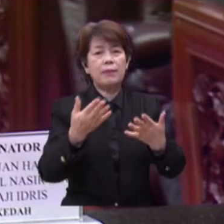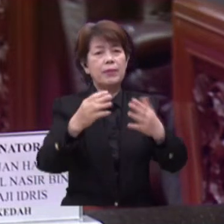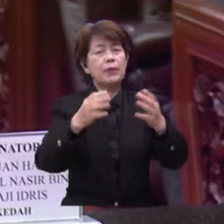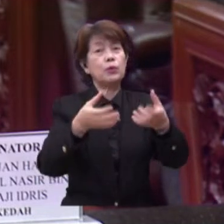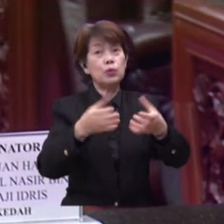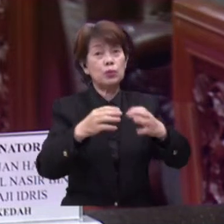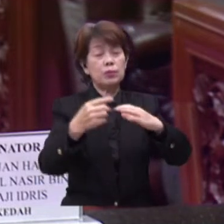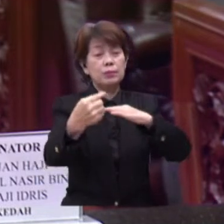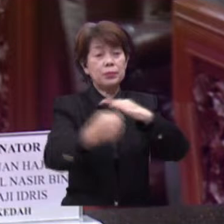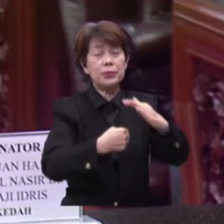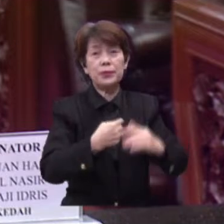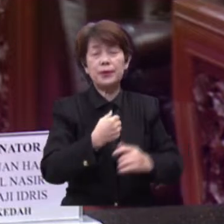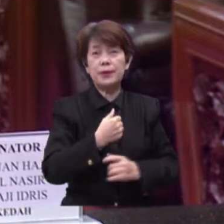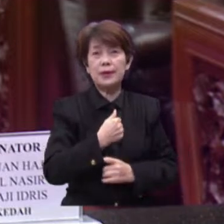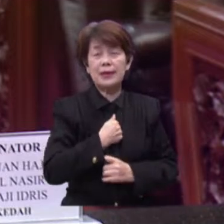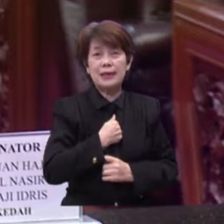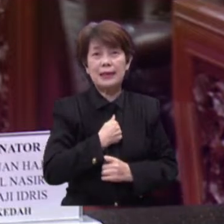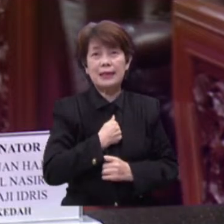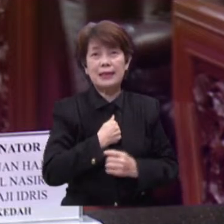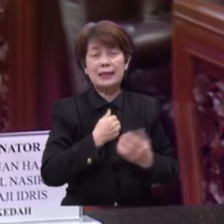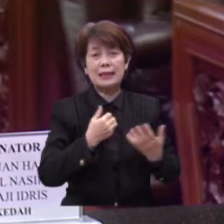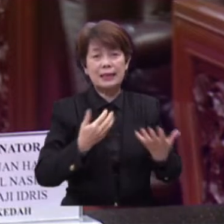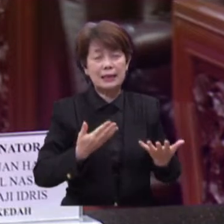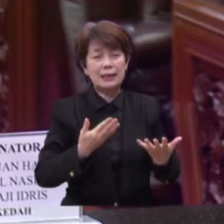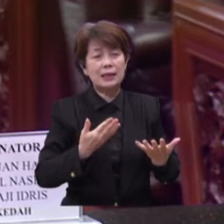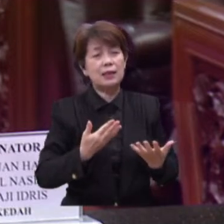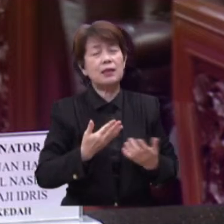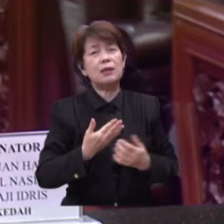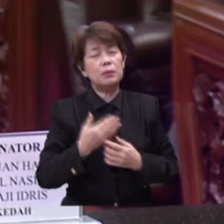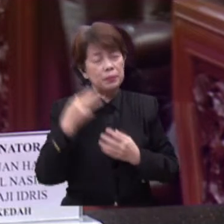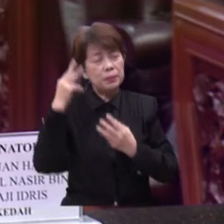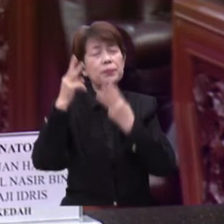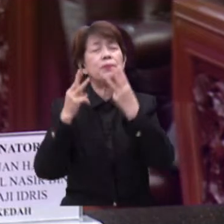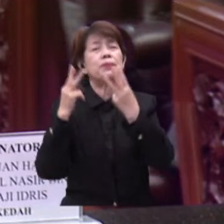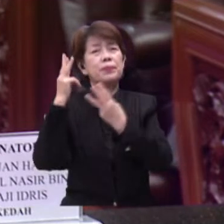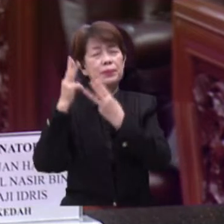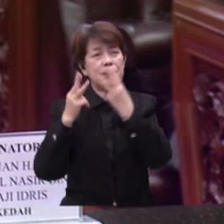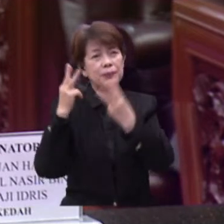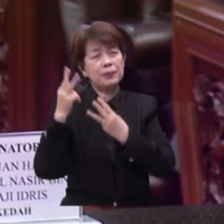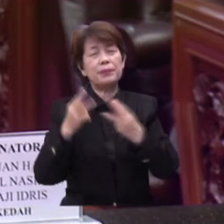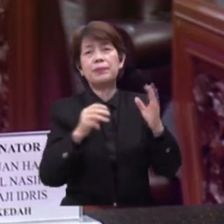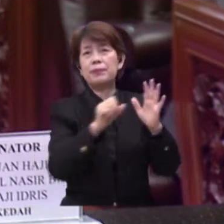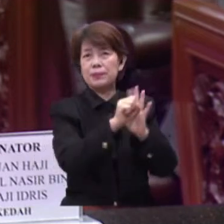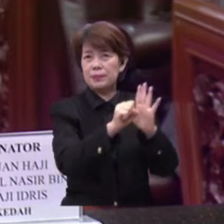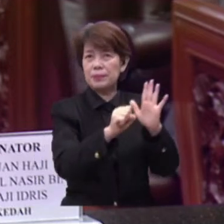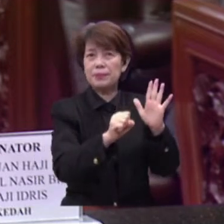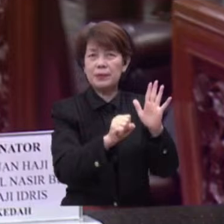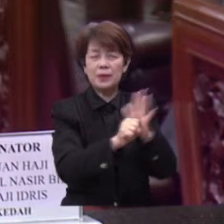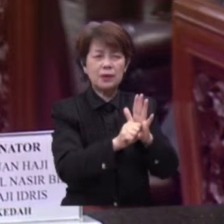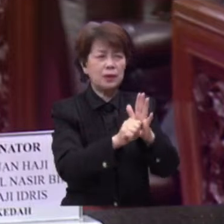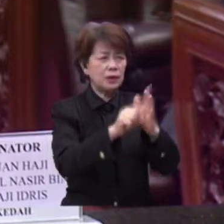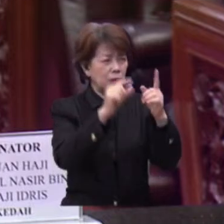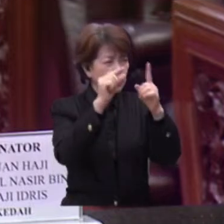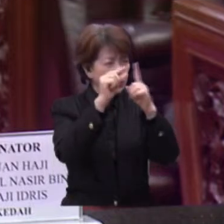jadi agak menirukan wedding yang digunakan dalam section ini jadi